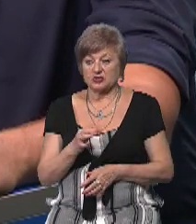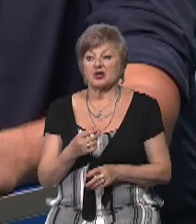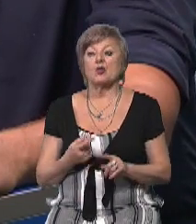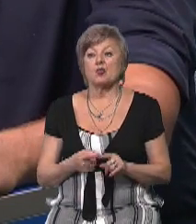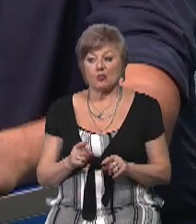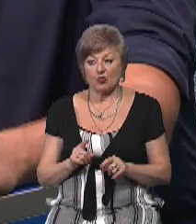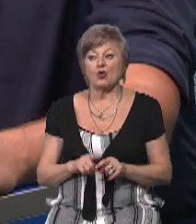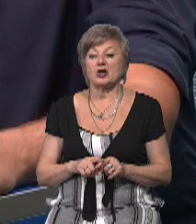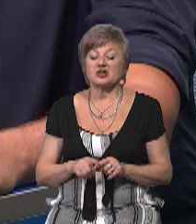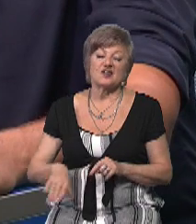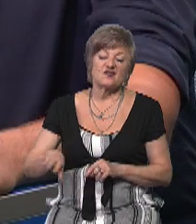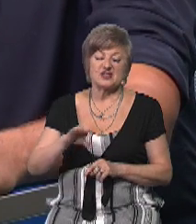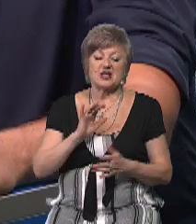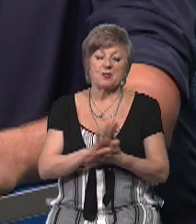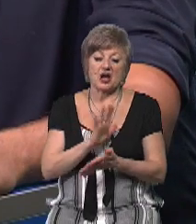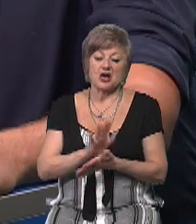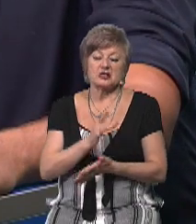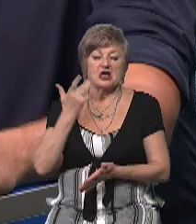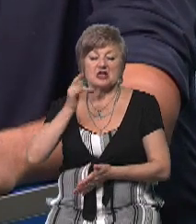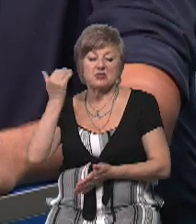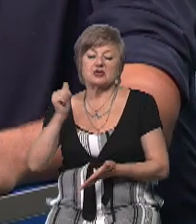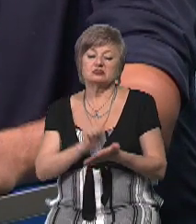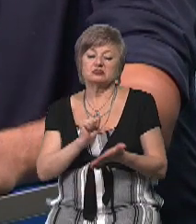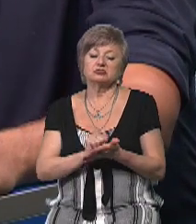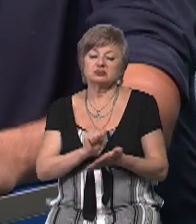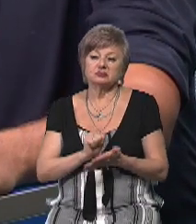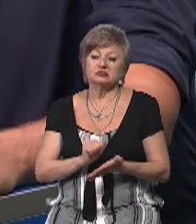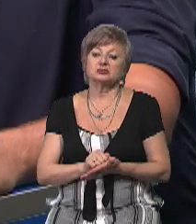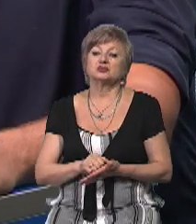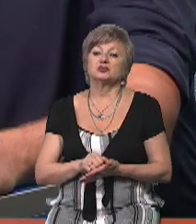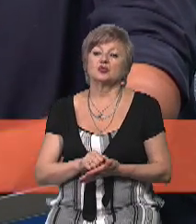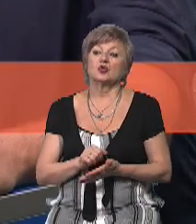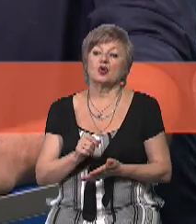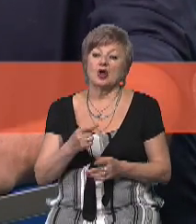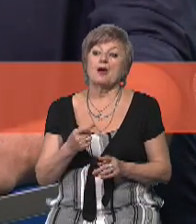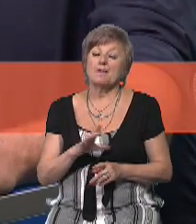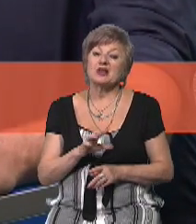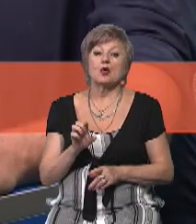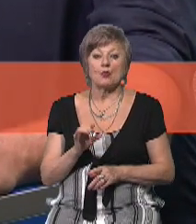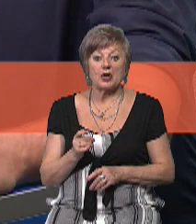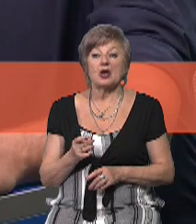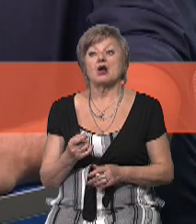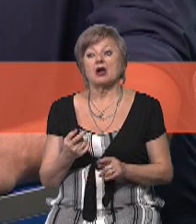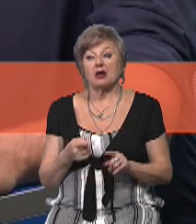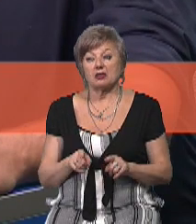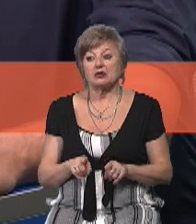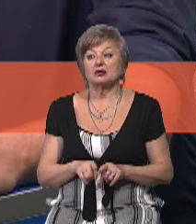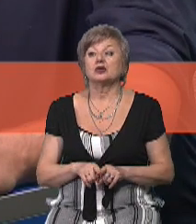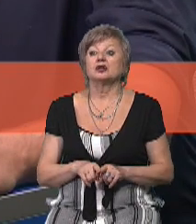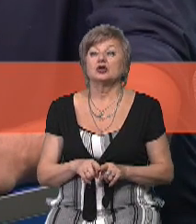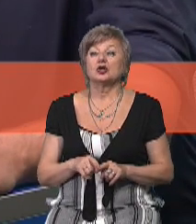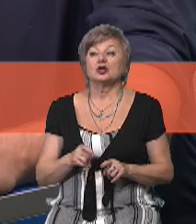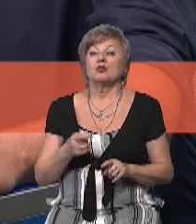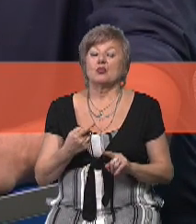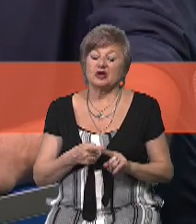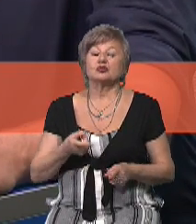всі в би газетах, ті американські, да, ті ще, які належали до вільного світу, це було б. Ну і в Європі також би це прозвучало.